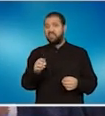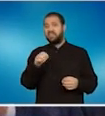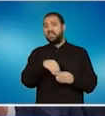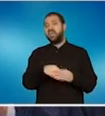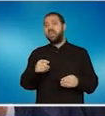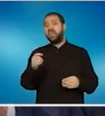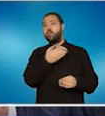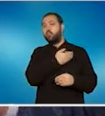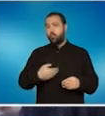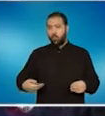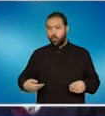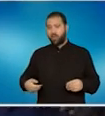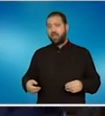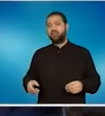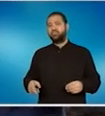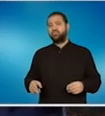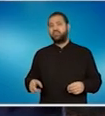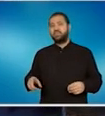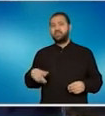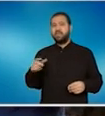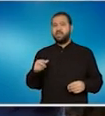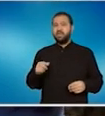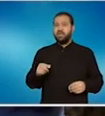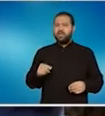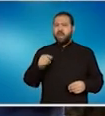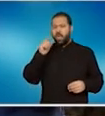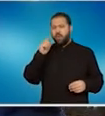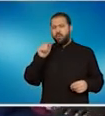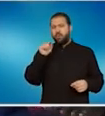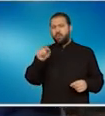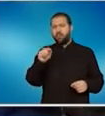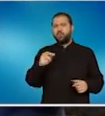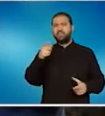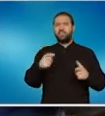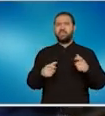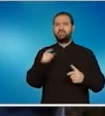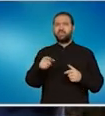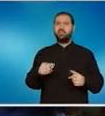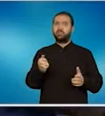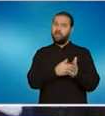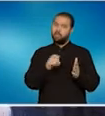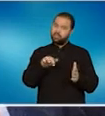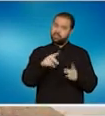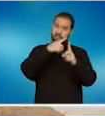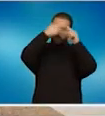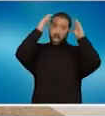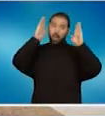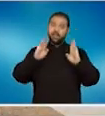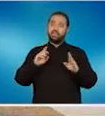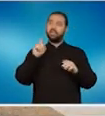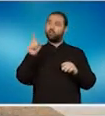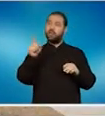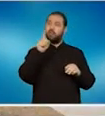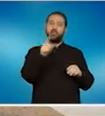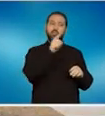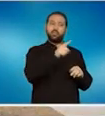am venit, existau deja punctele, reperele fixate, băi, trebuie să mergi la biserica cu tare, cu tare, ca să vezi ce